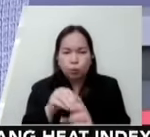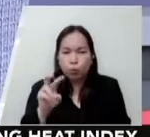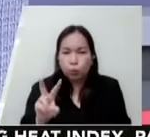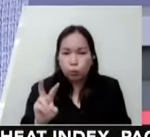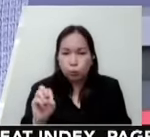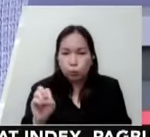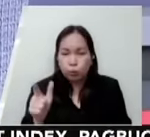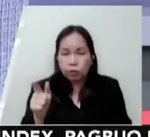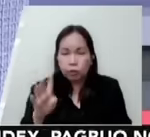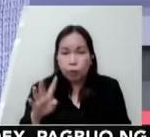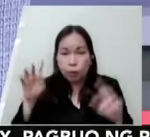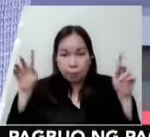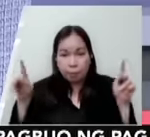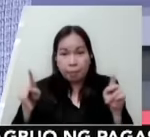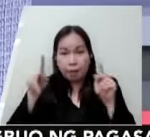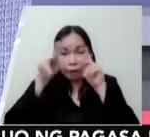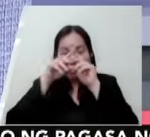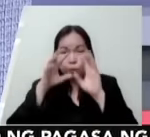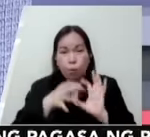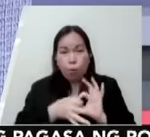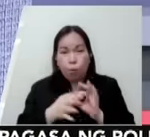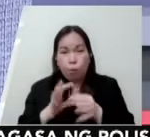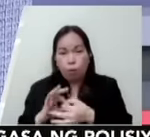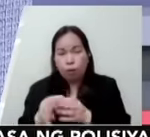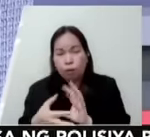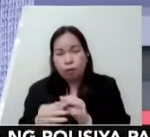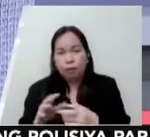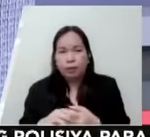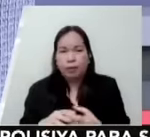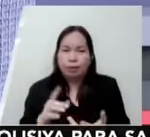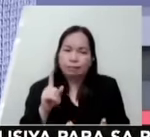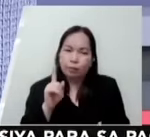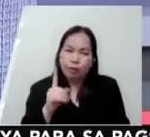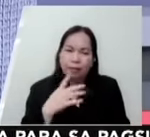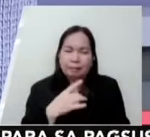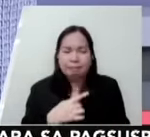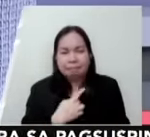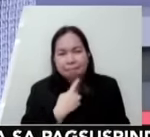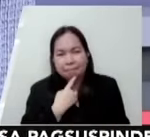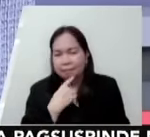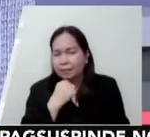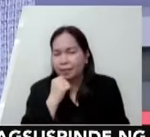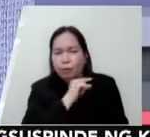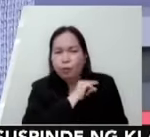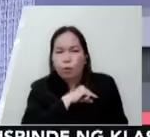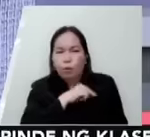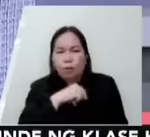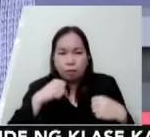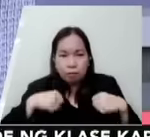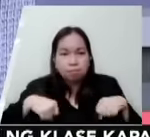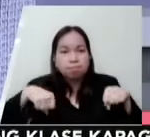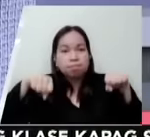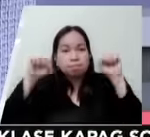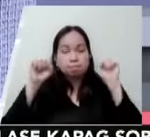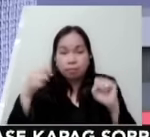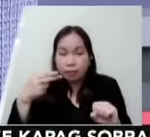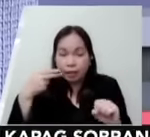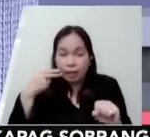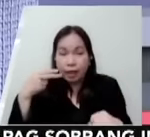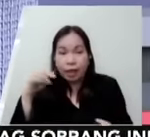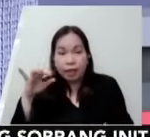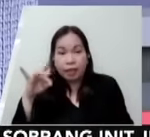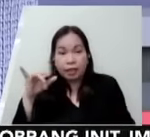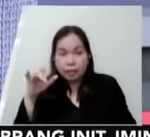Bigumang nag-qualify ang Olympic gold medalist na si Heidelyn Diaz, inspirasyon pa rin siya ng ilan sa ating